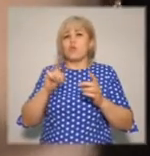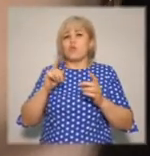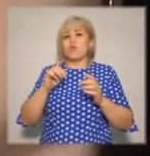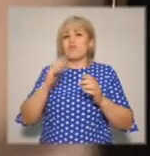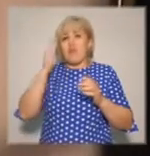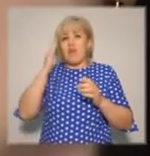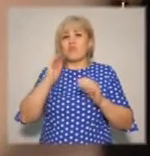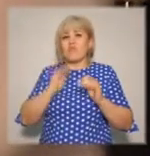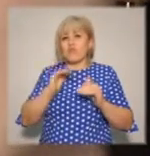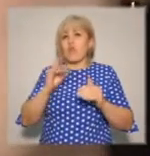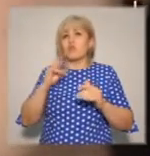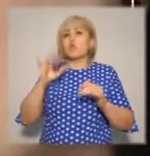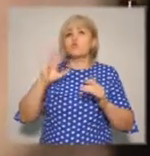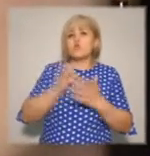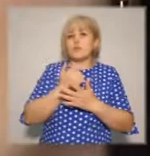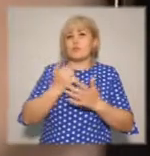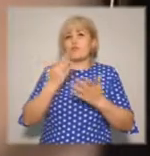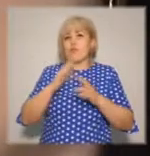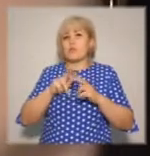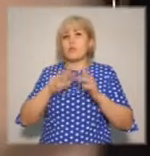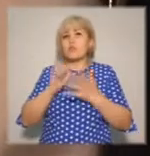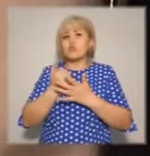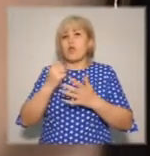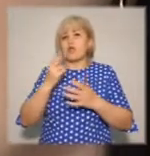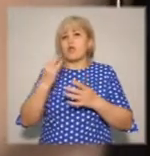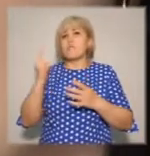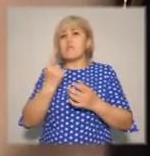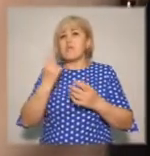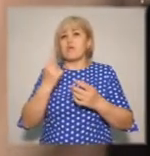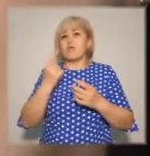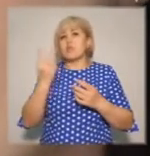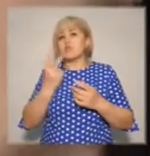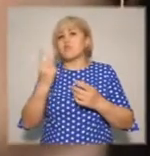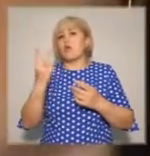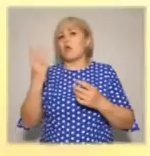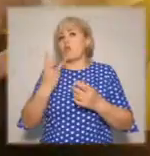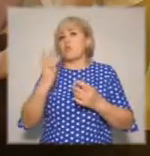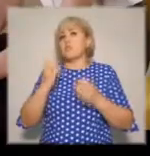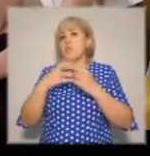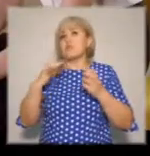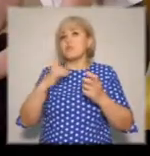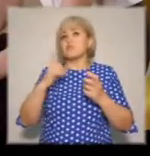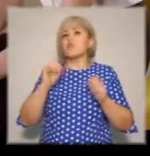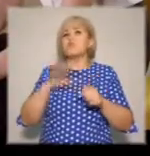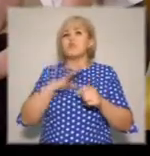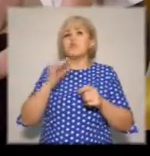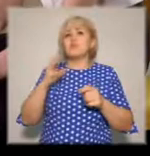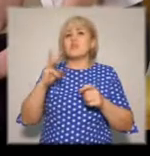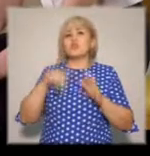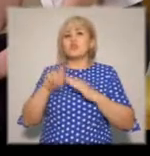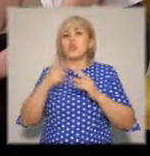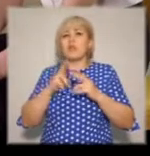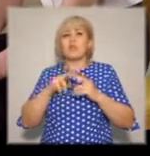Ну, может быть, им начинает это надоедать, а тот ребенок, который, казалось бы, не талантлив, но усерден и